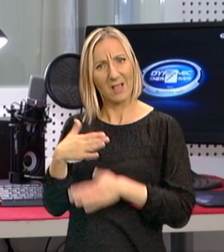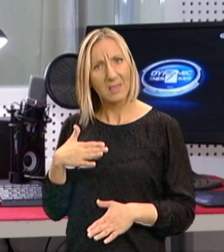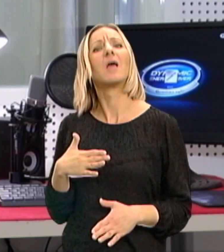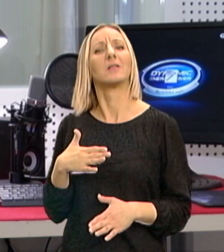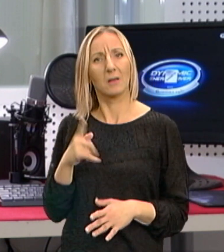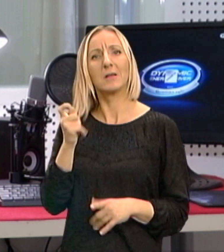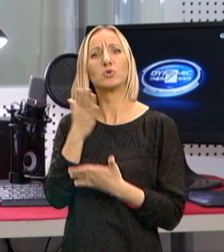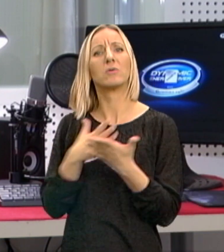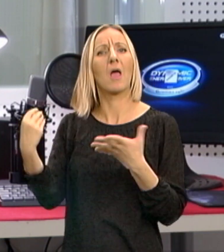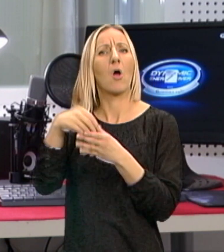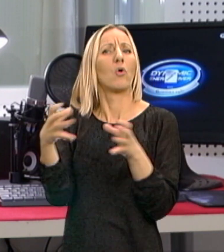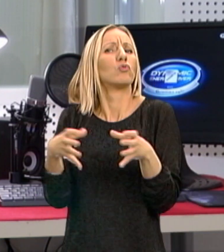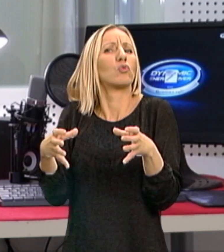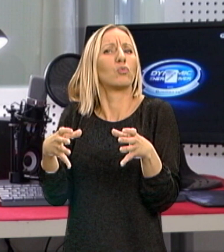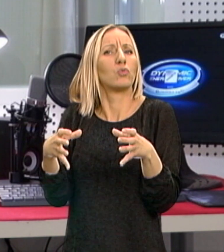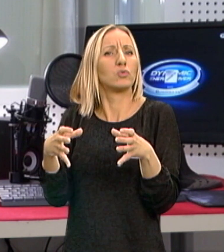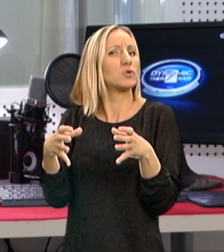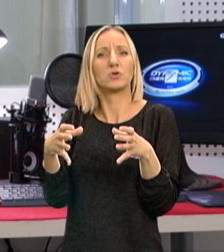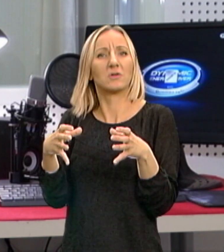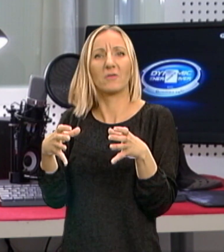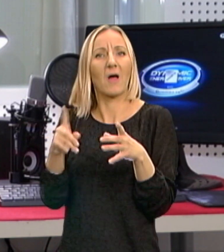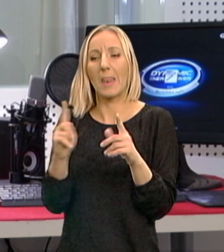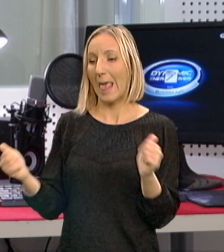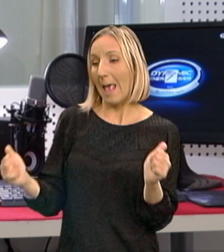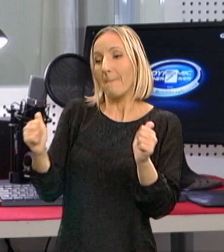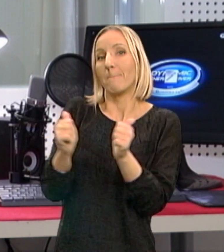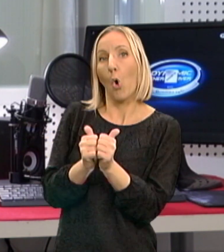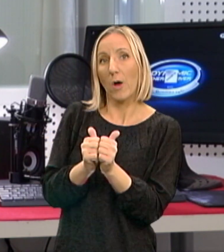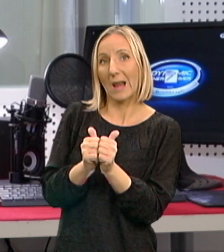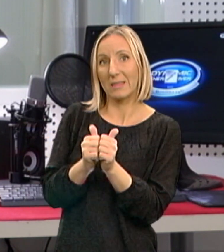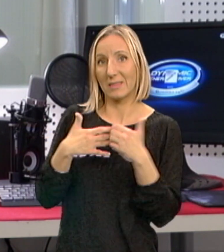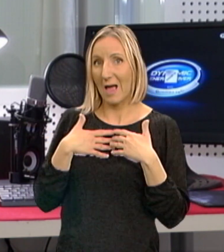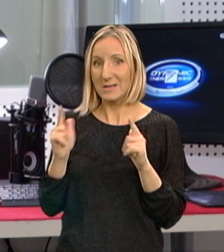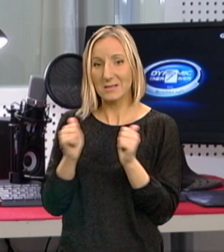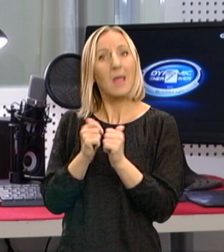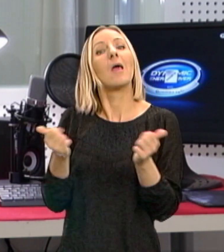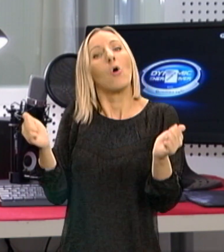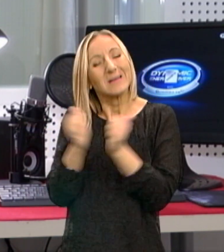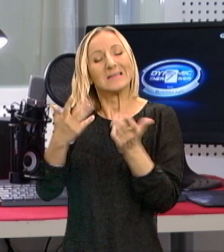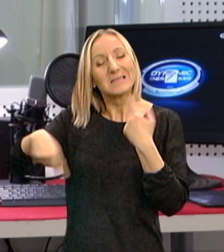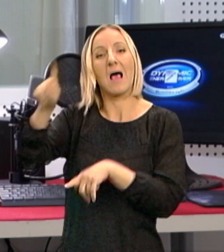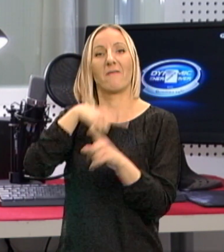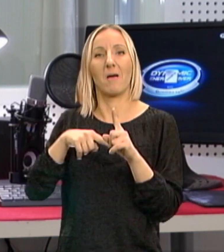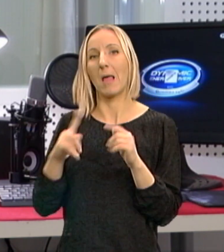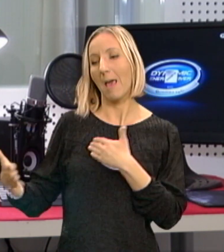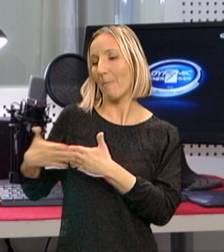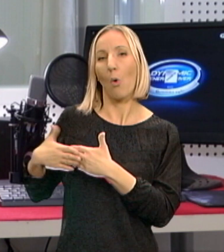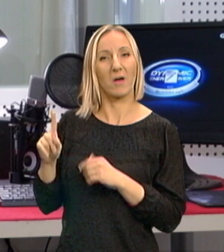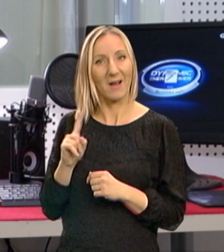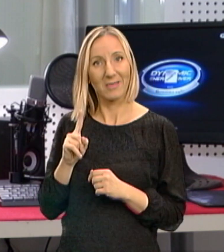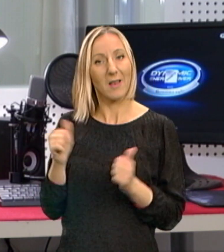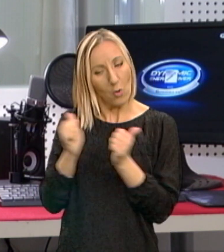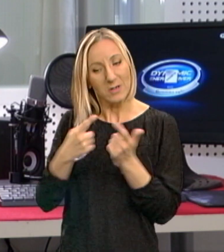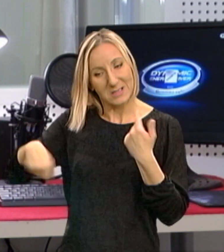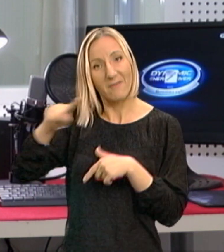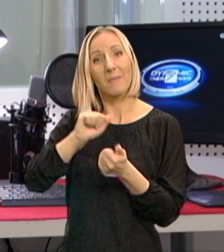su deo društva i da su ne pored nas, odnosno pored vas, nego sa vama, da svi negde zajedno trebamo